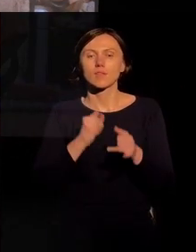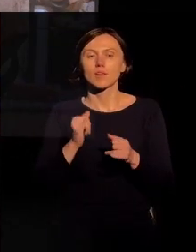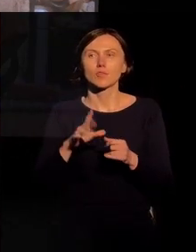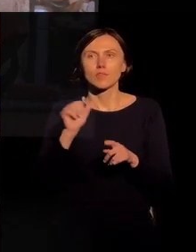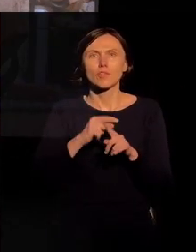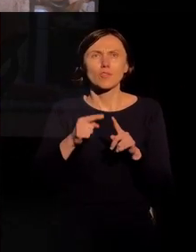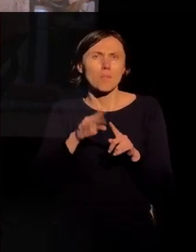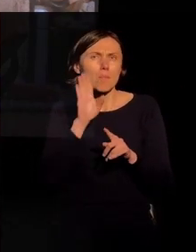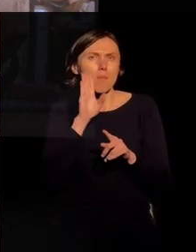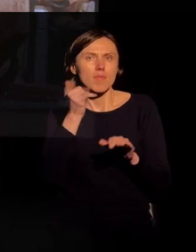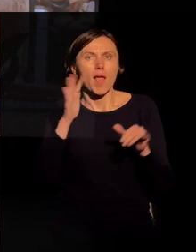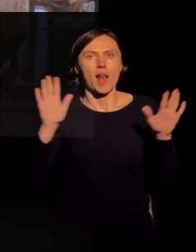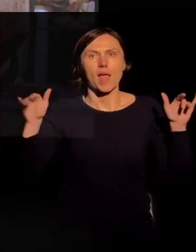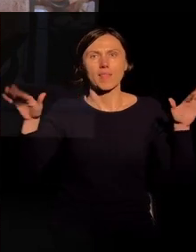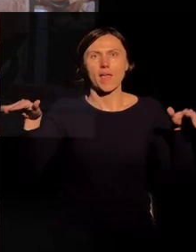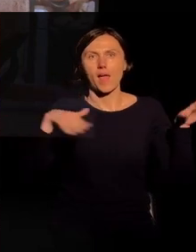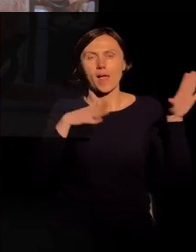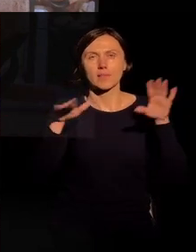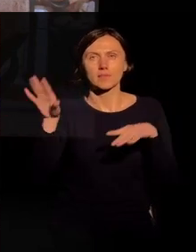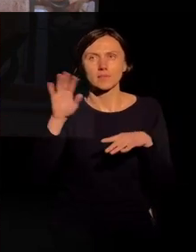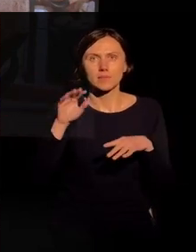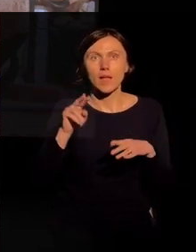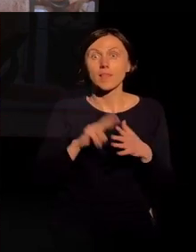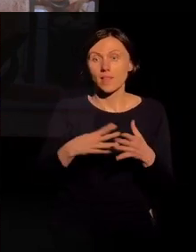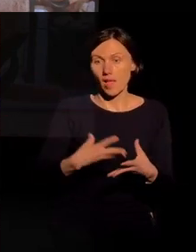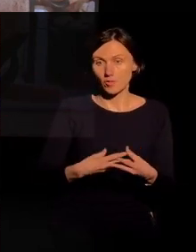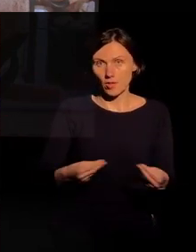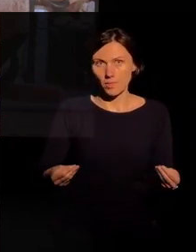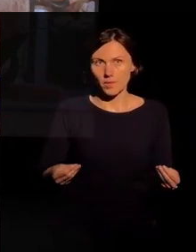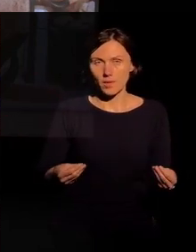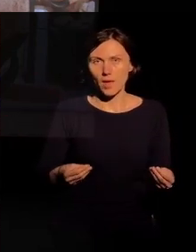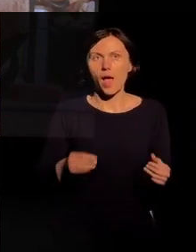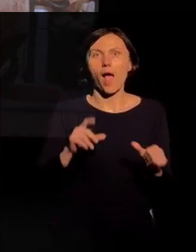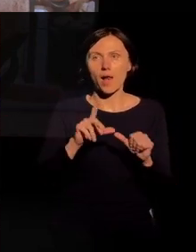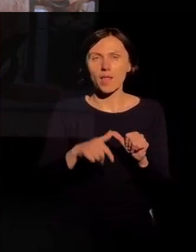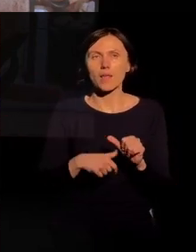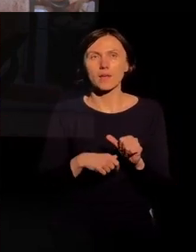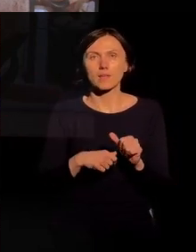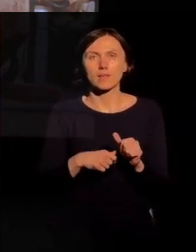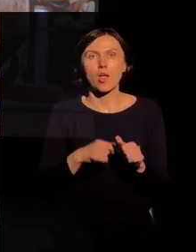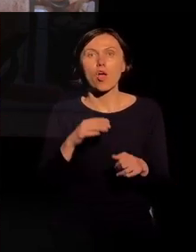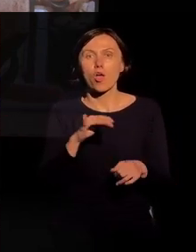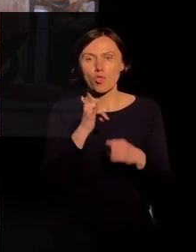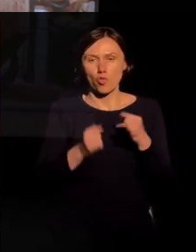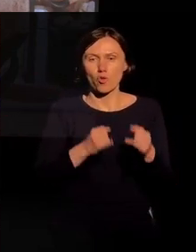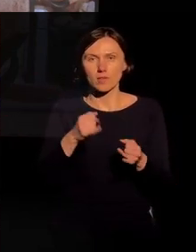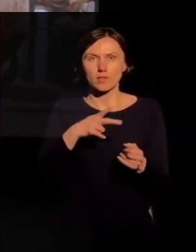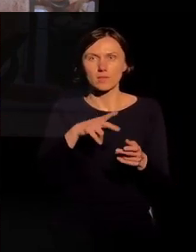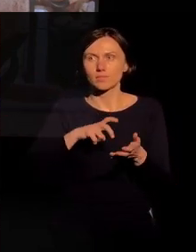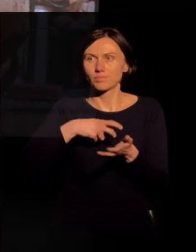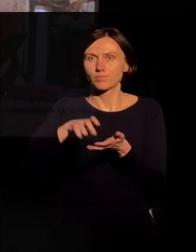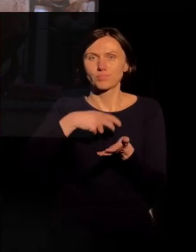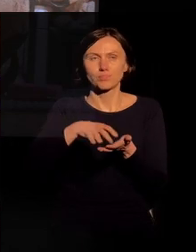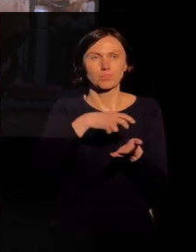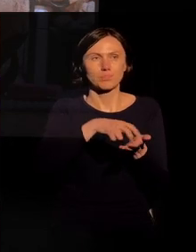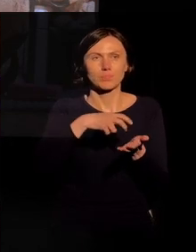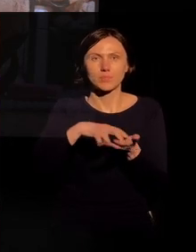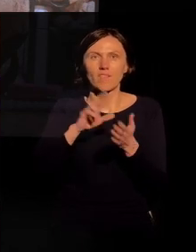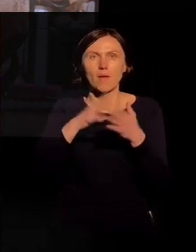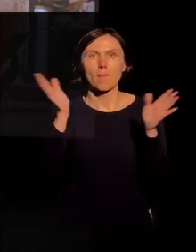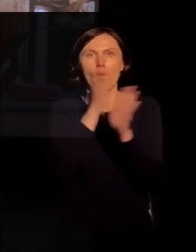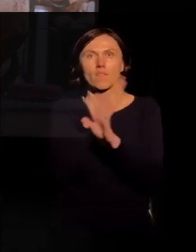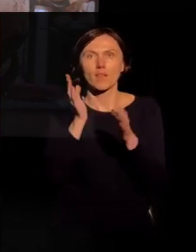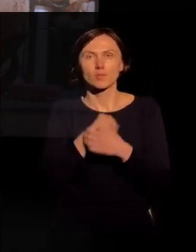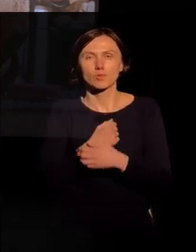to trochę jak latanie. Niby na ziemi. No ale nogi przemieszczają się przecież w